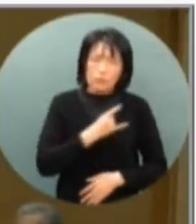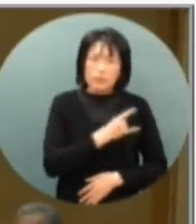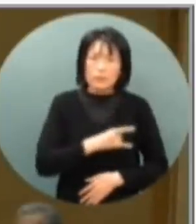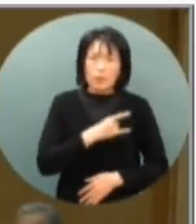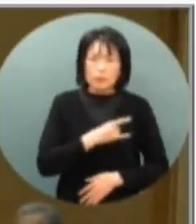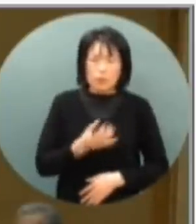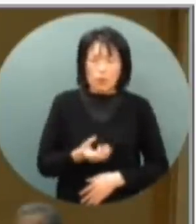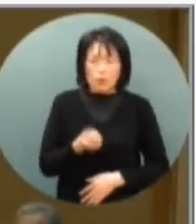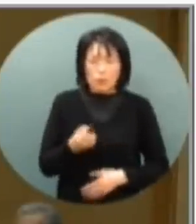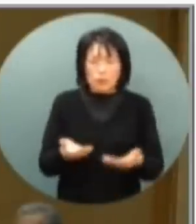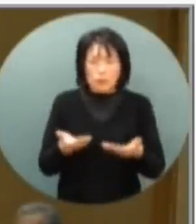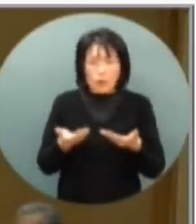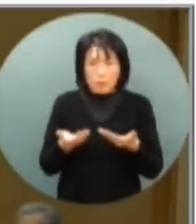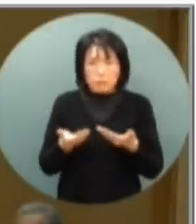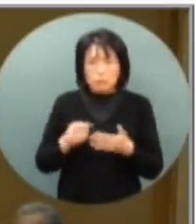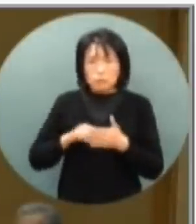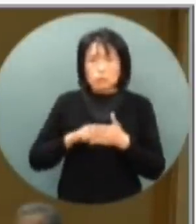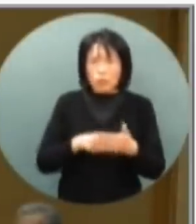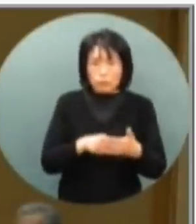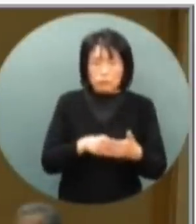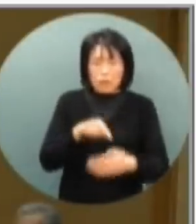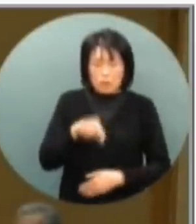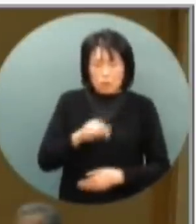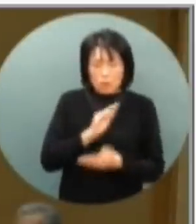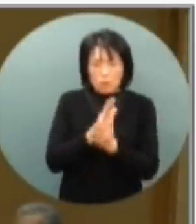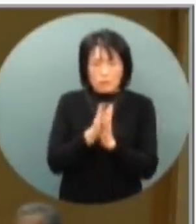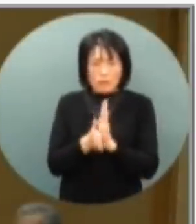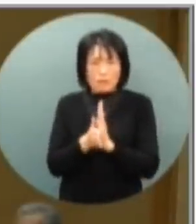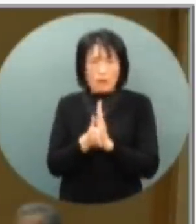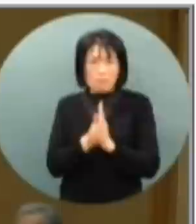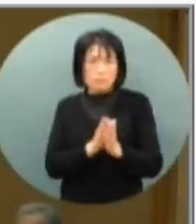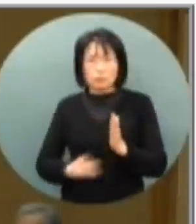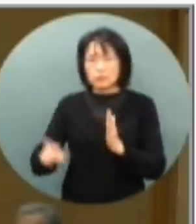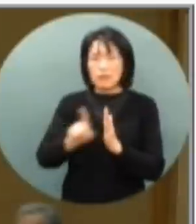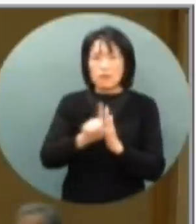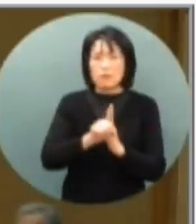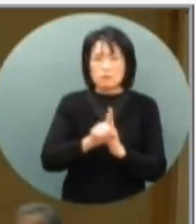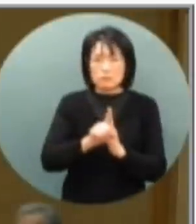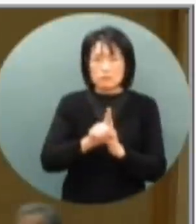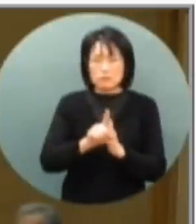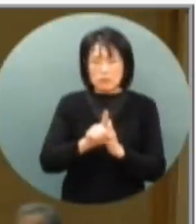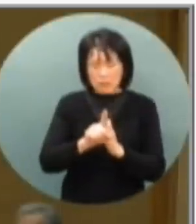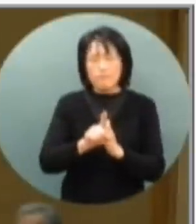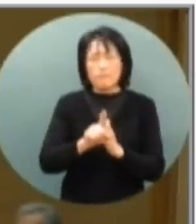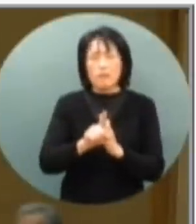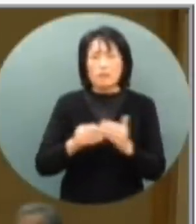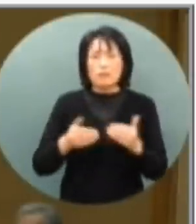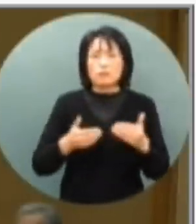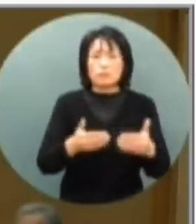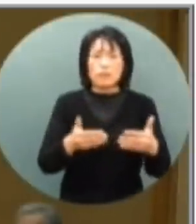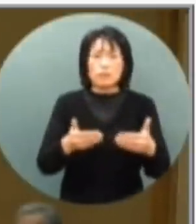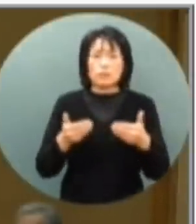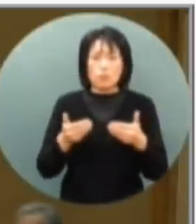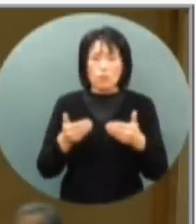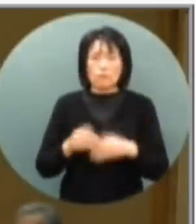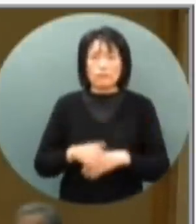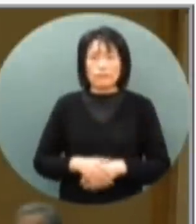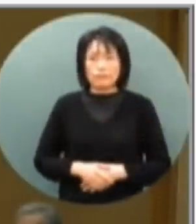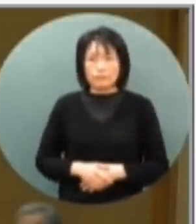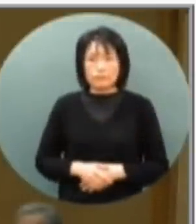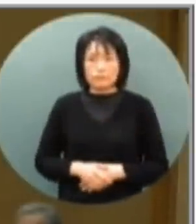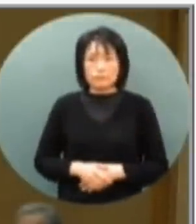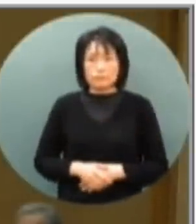努力を県が率先してしていくというのは、私は大事なことだというふうに思います